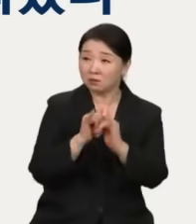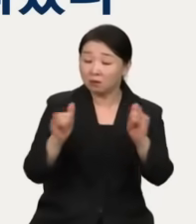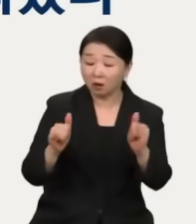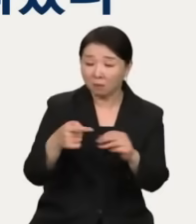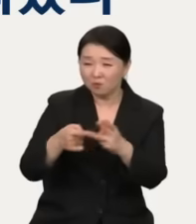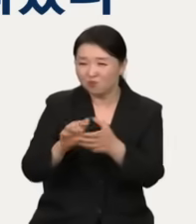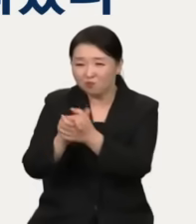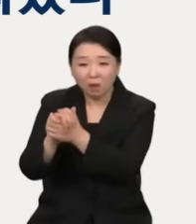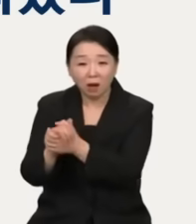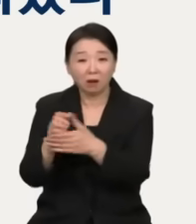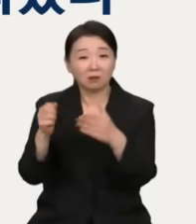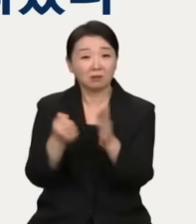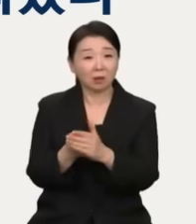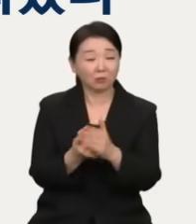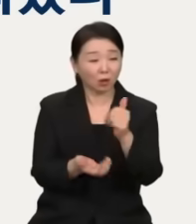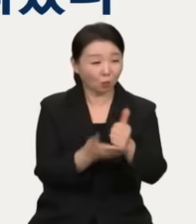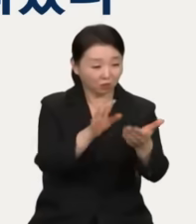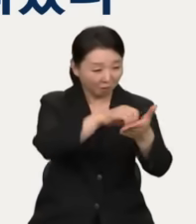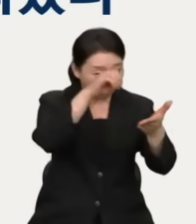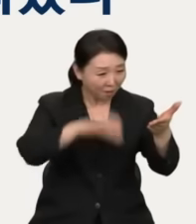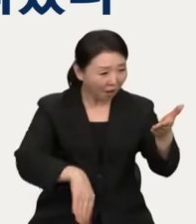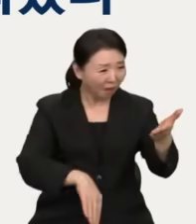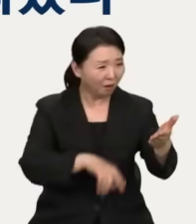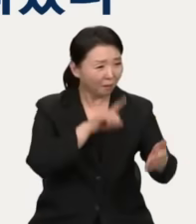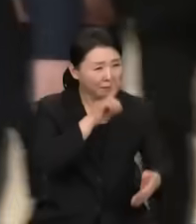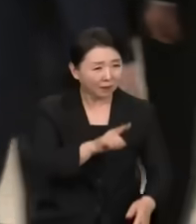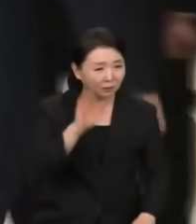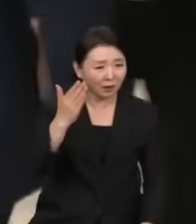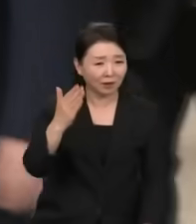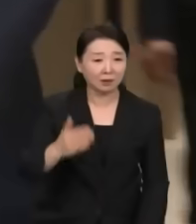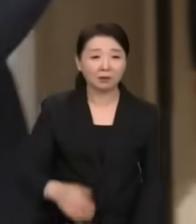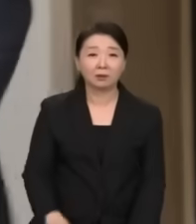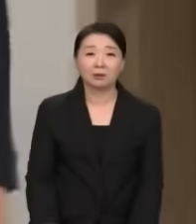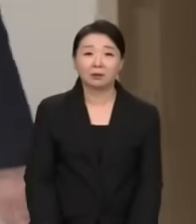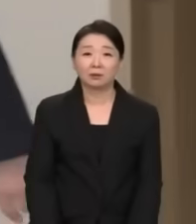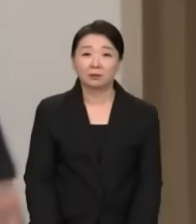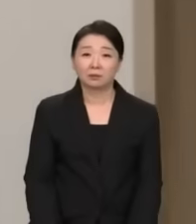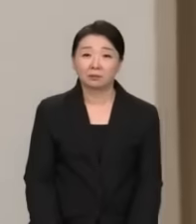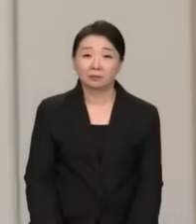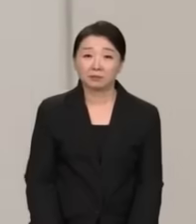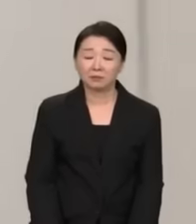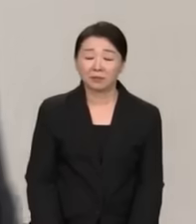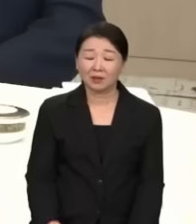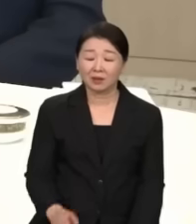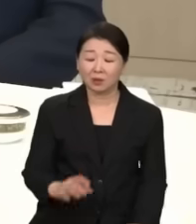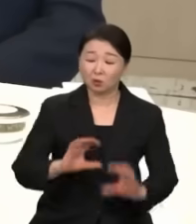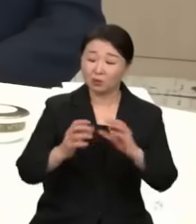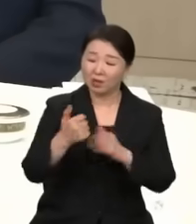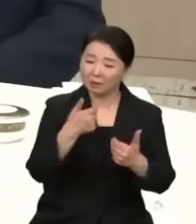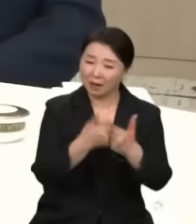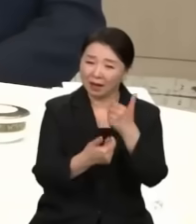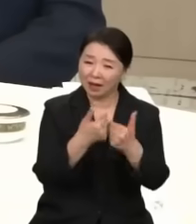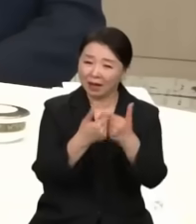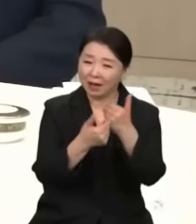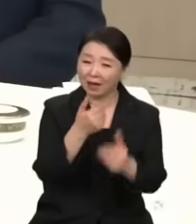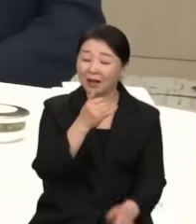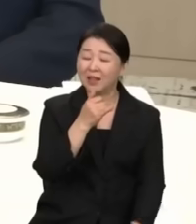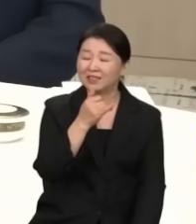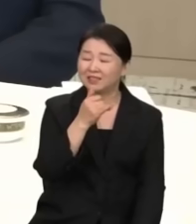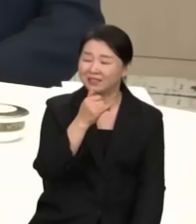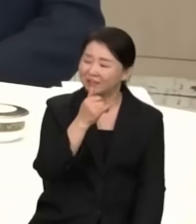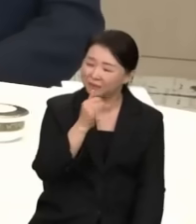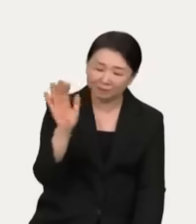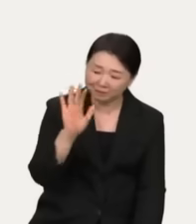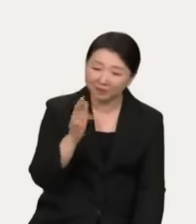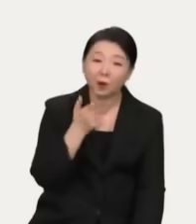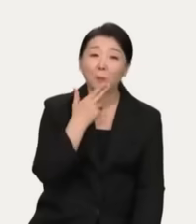친윤이란 이유만으로 배제하면 되겠냐고 지적했습니다. 다만 여권에선 갈등이 이어질 가능성은 높지 않게